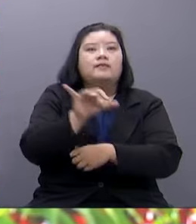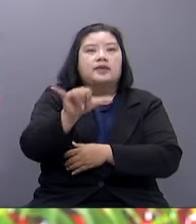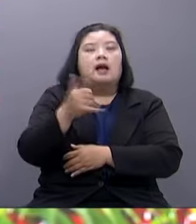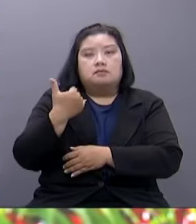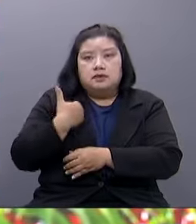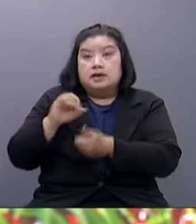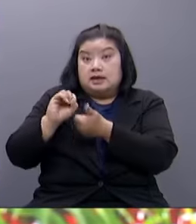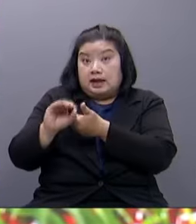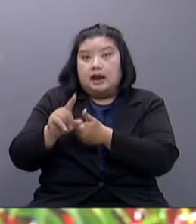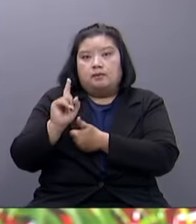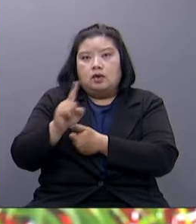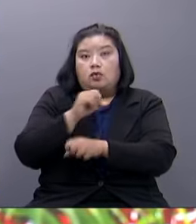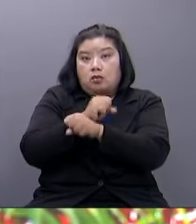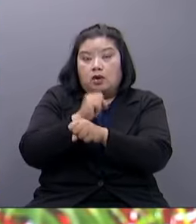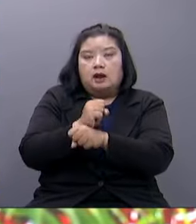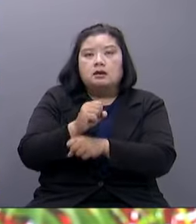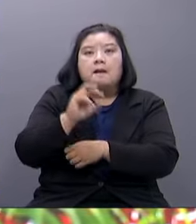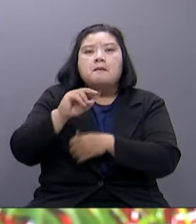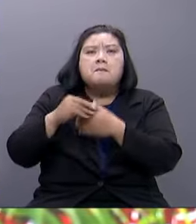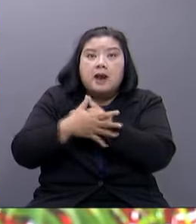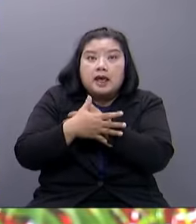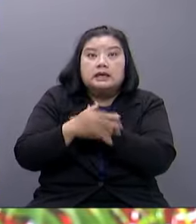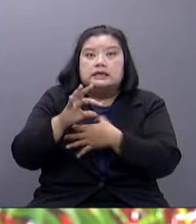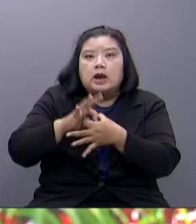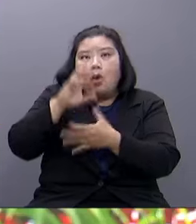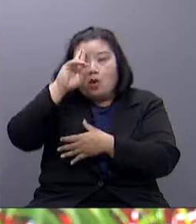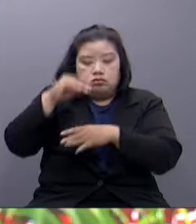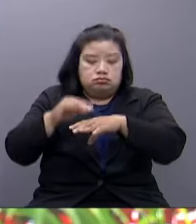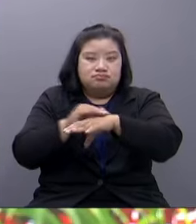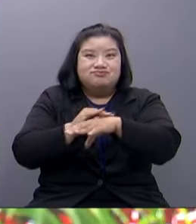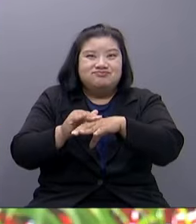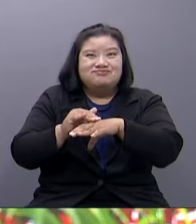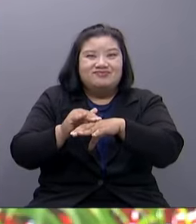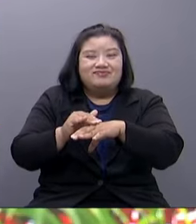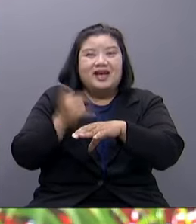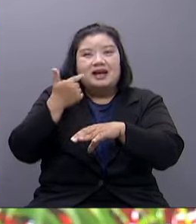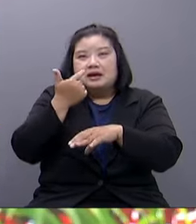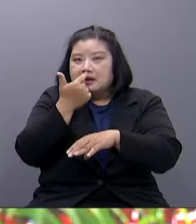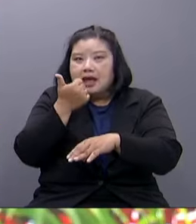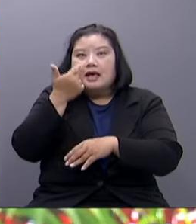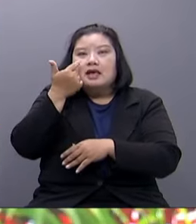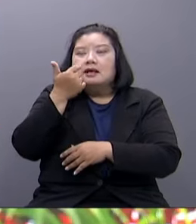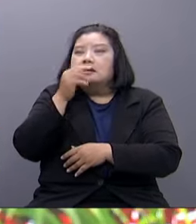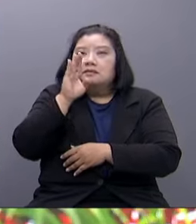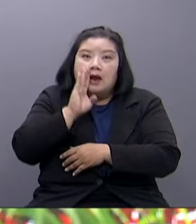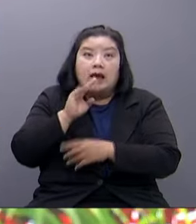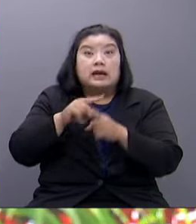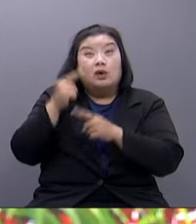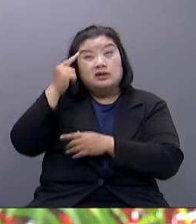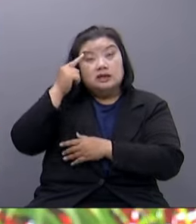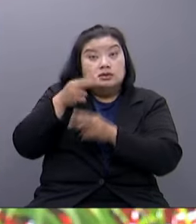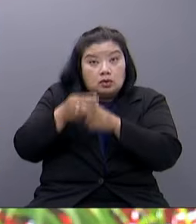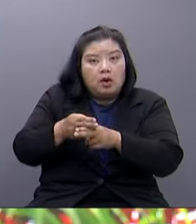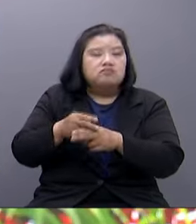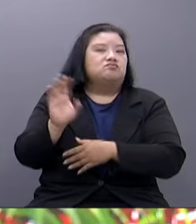ให้ใช้คิกแดเพื่ป้องการมาเลงผวนังอยู่ดีแต่เราอยากไปคัดหวังว่าจะกจากคิกแดดอย่เดียวเราใช้โร่ม